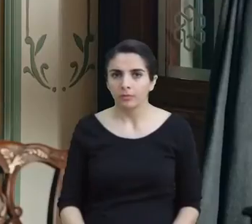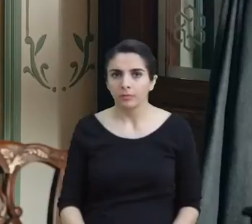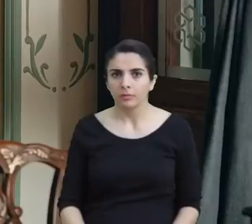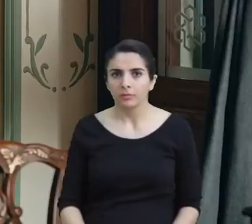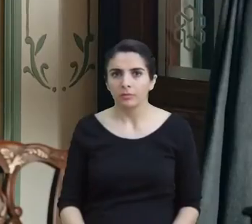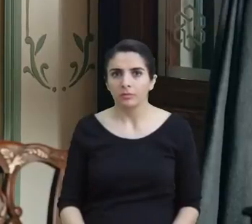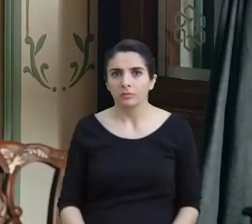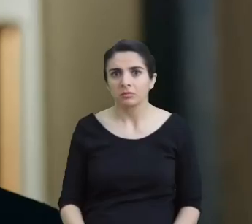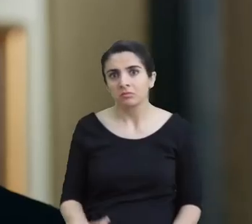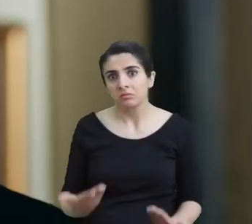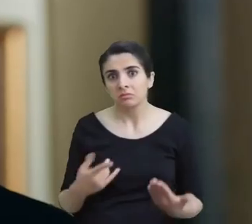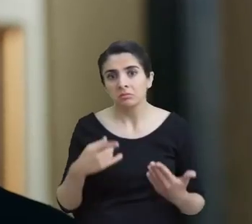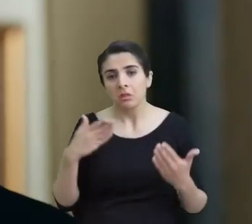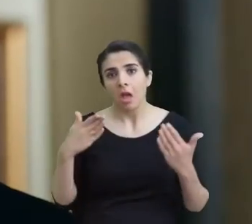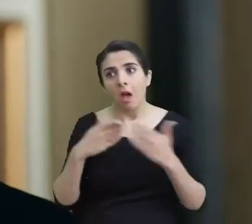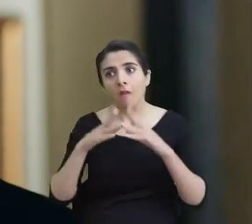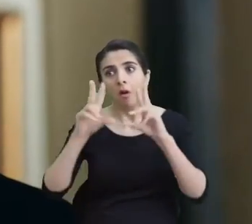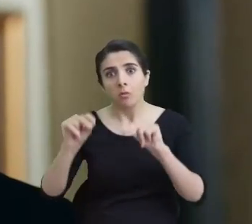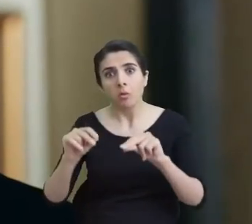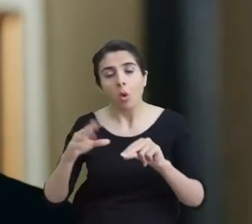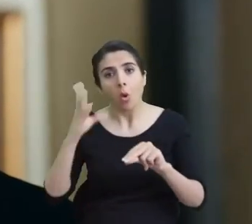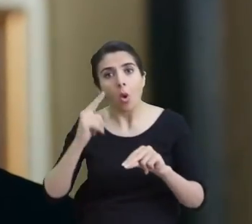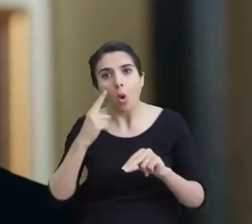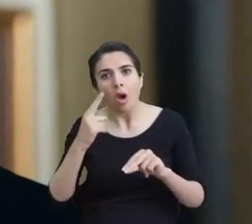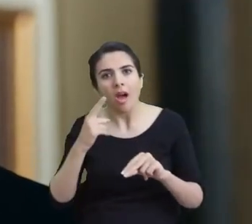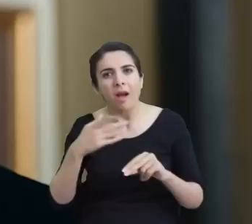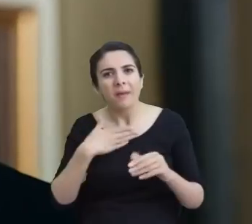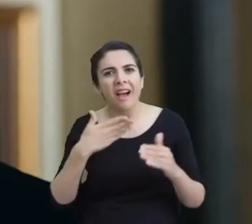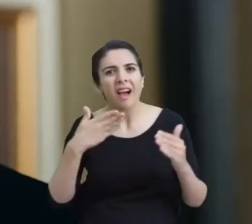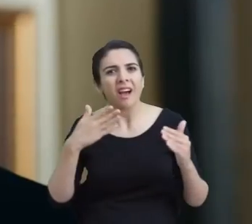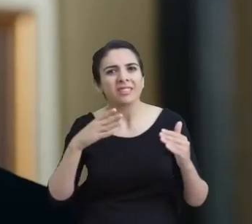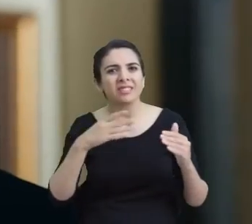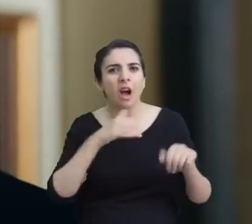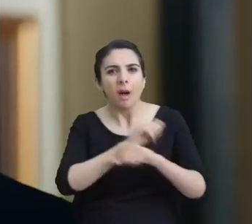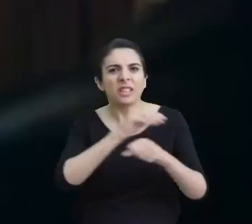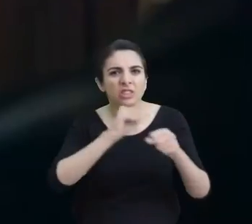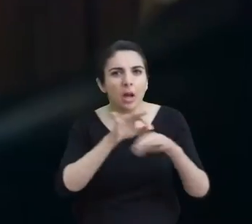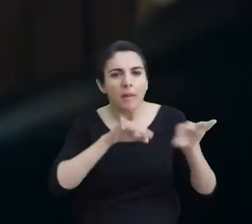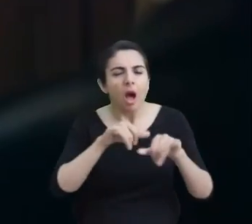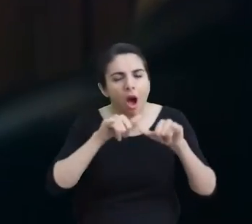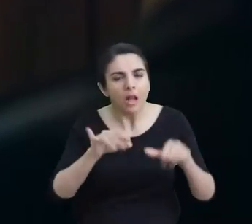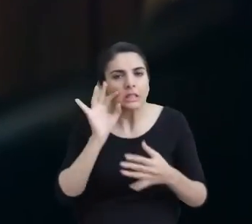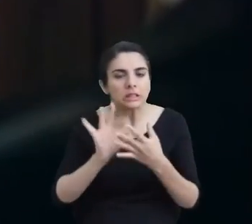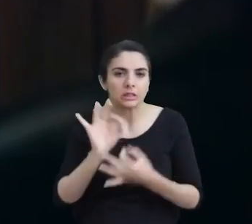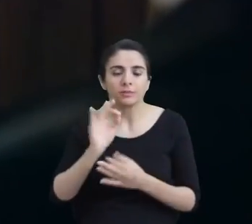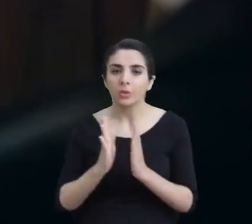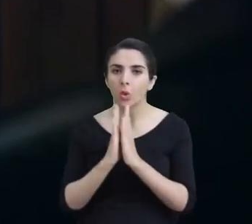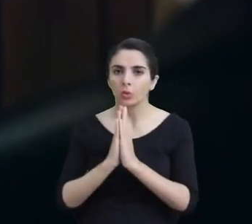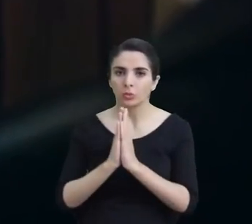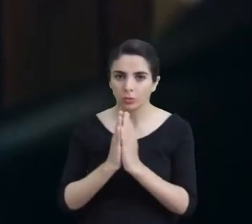Hasan'ın evinde kaldığımı öğrendiklerine göre ambarda bana tuzak kuranlarla aynı kişiler. Özür dilerim Kadı